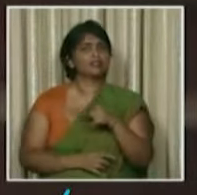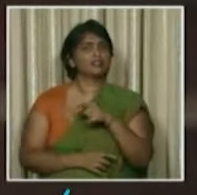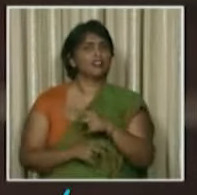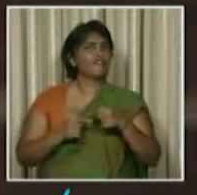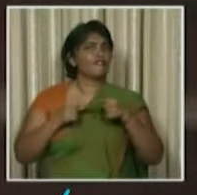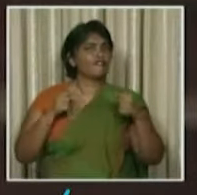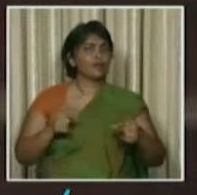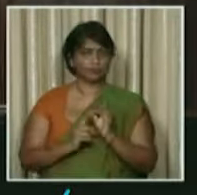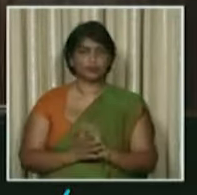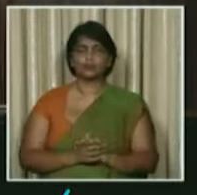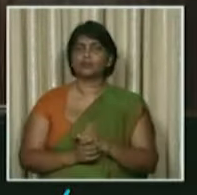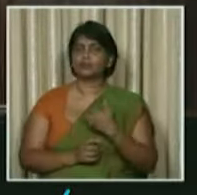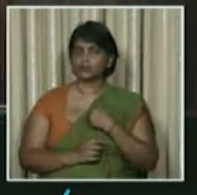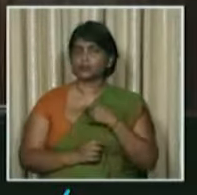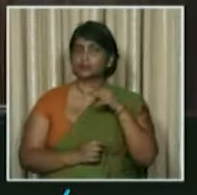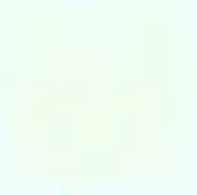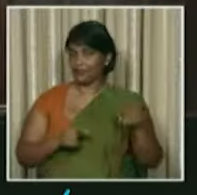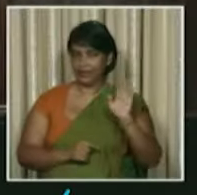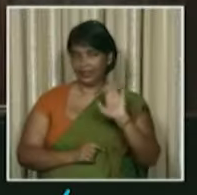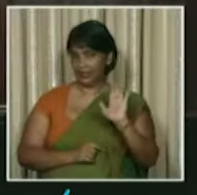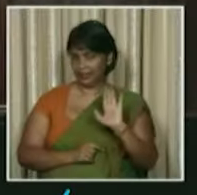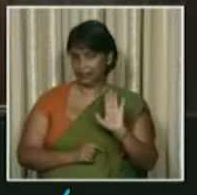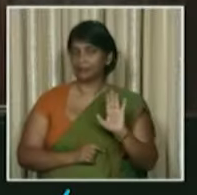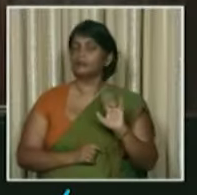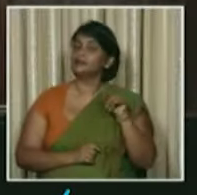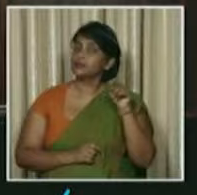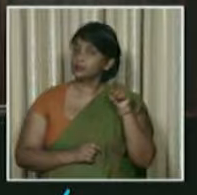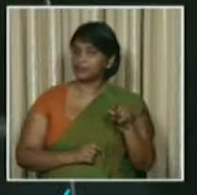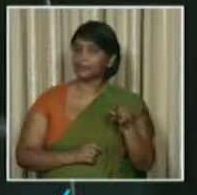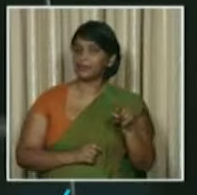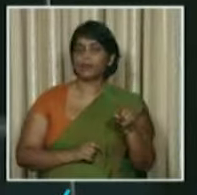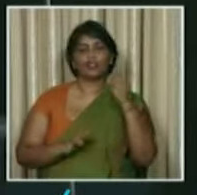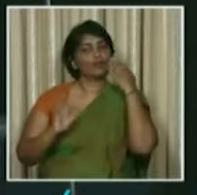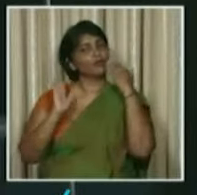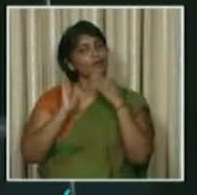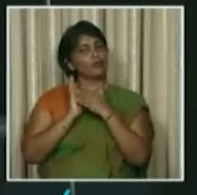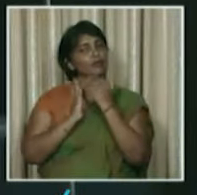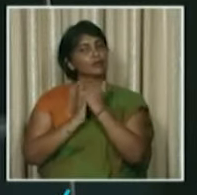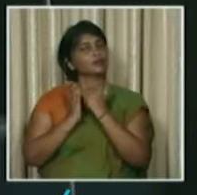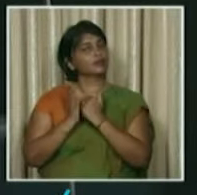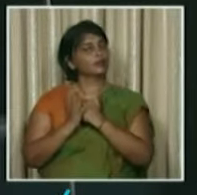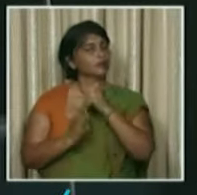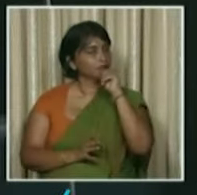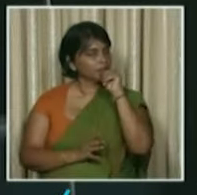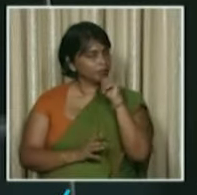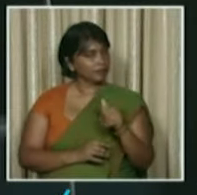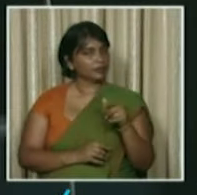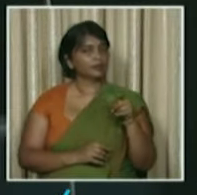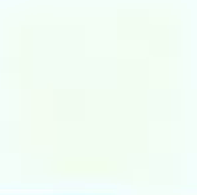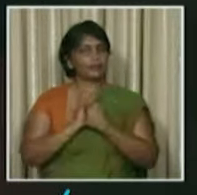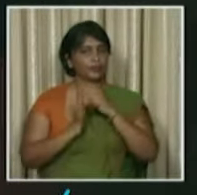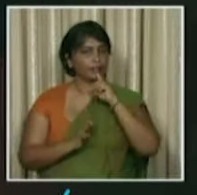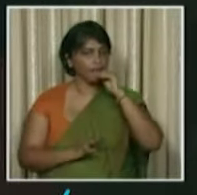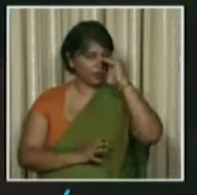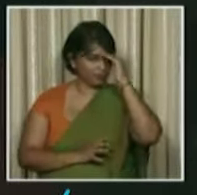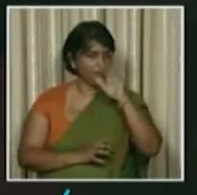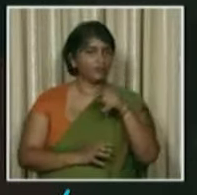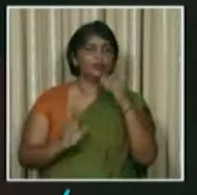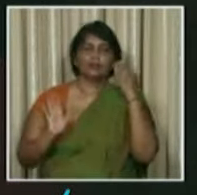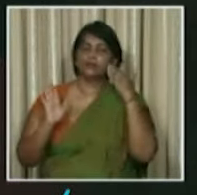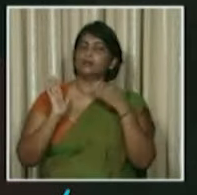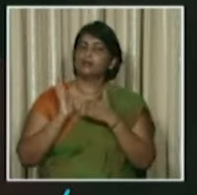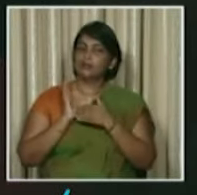විපක්ෂය කතා කරේ නැත්තේ කියලා. It is a fact that this matter actually is handled by the Committee on Public Finance. මේ